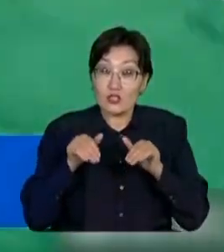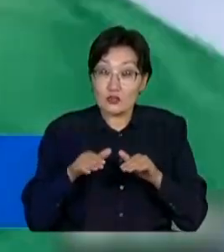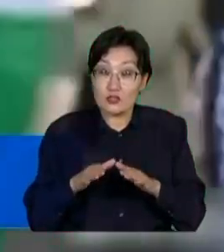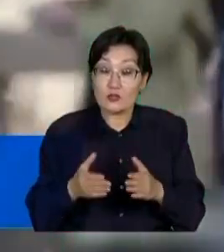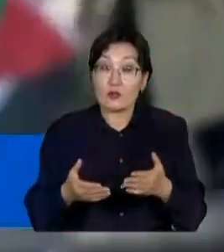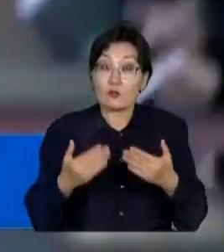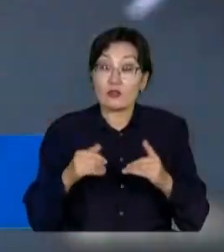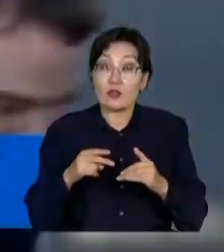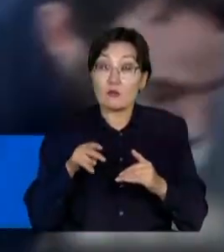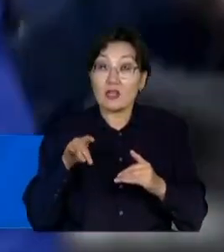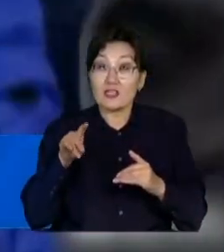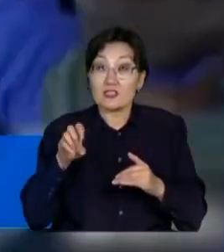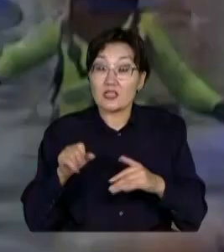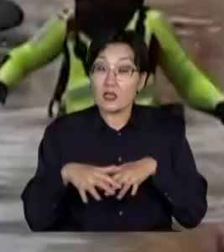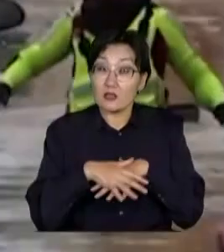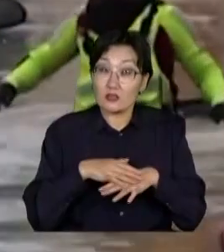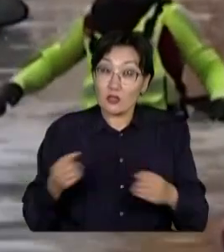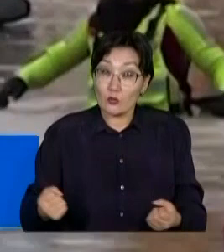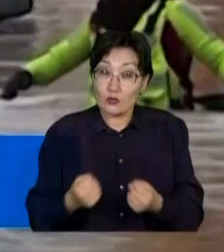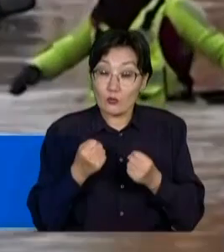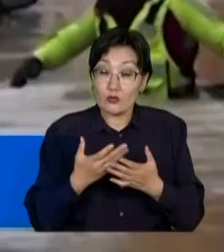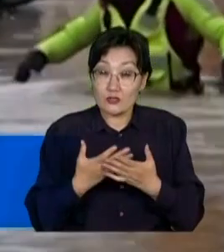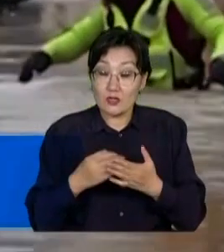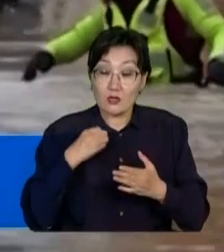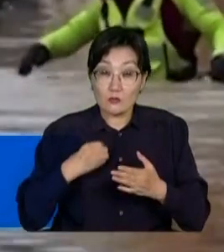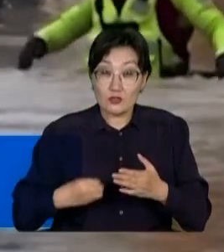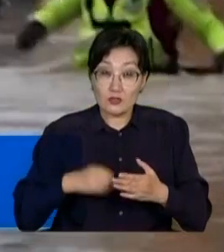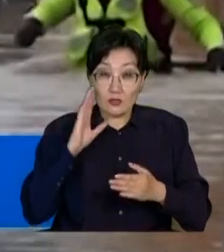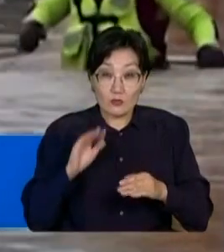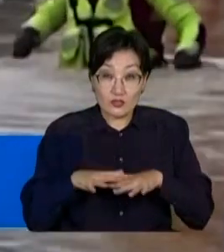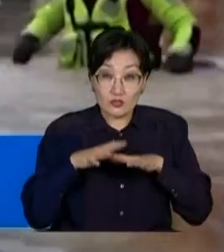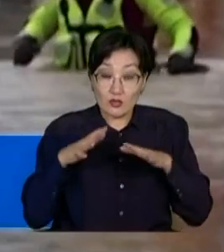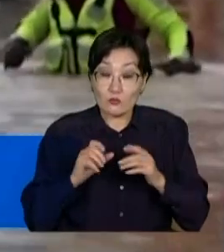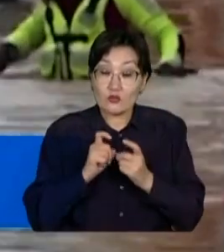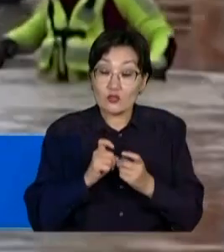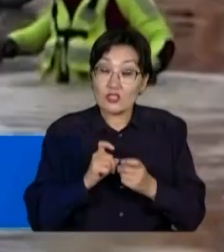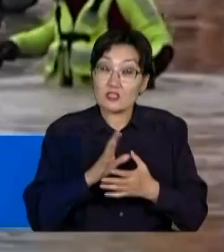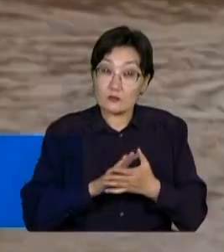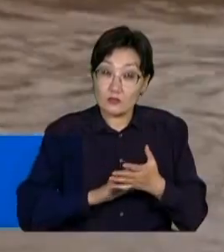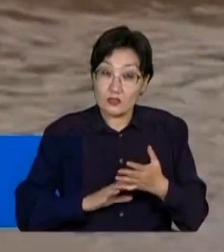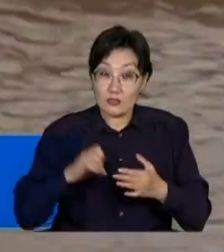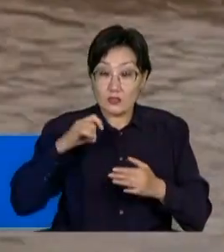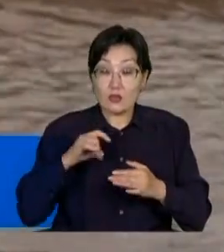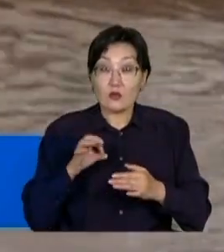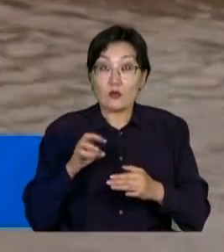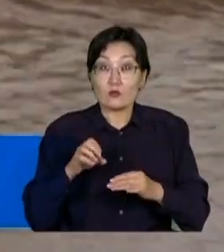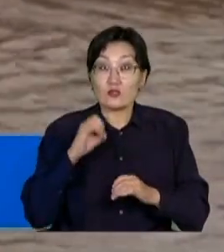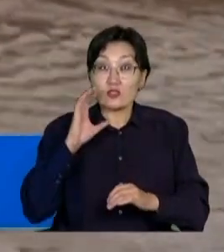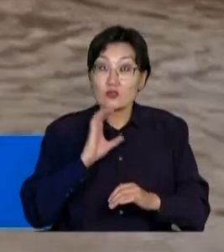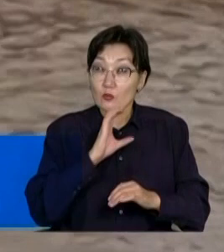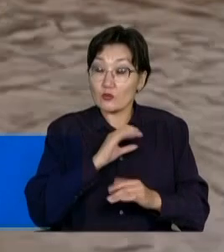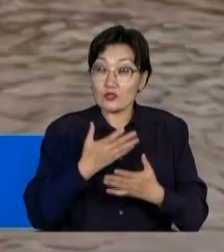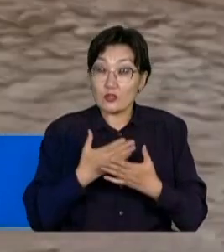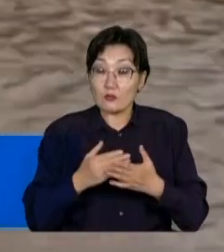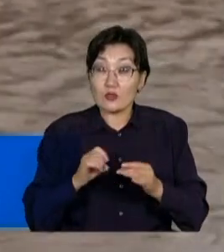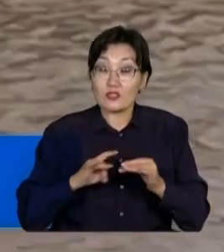Палестина халқына қолдау білдірді. Ал Францияда су тасқынымен күрес жалғасып жатыр. Елдің солтүстігіндегі 100-ге жоқ